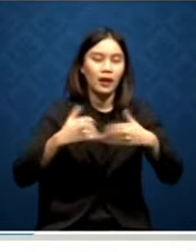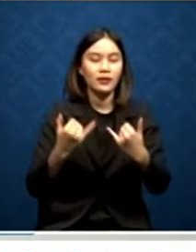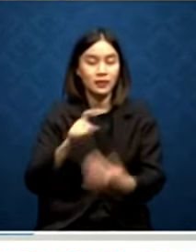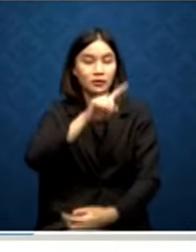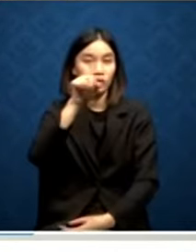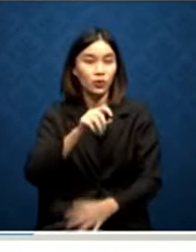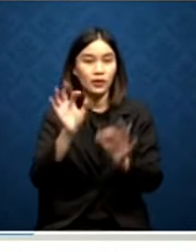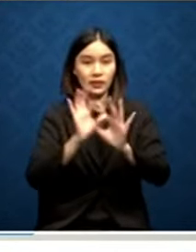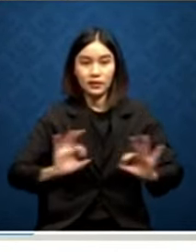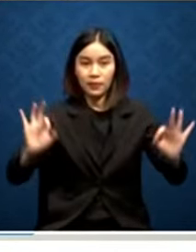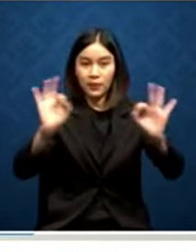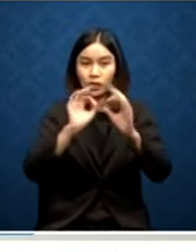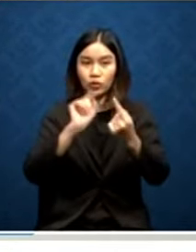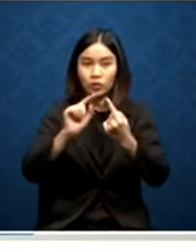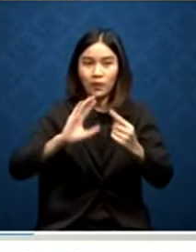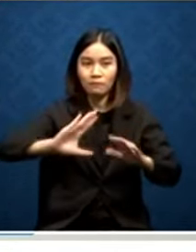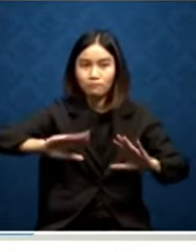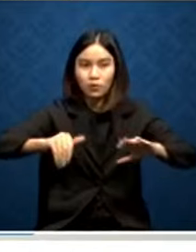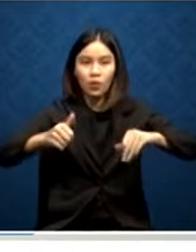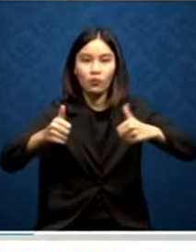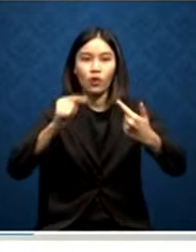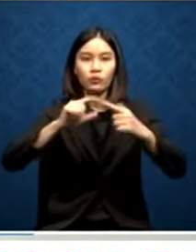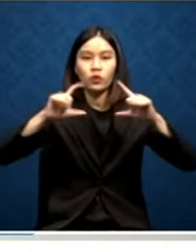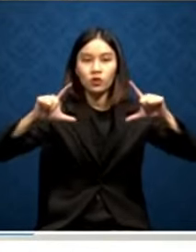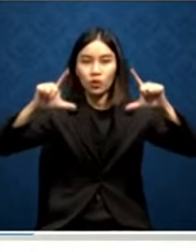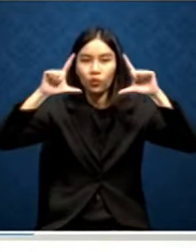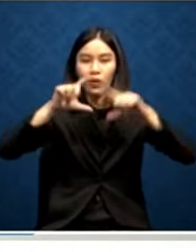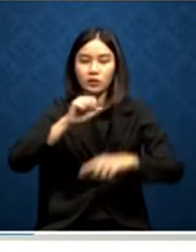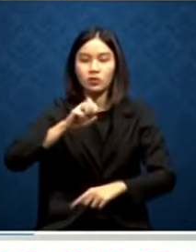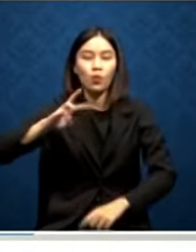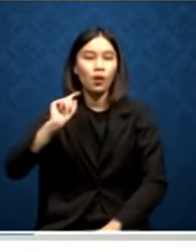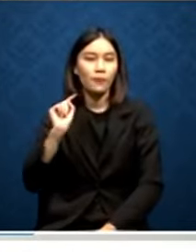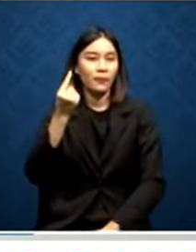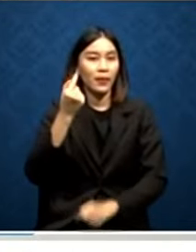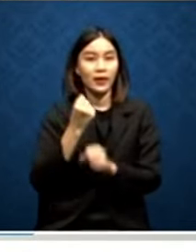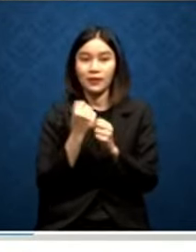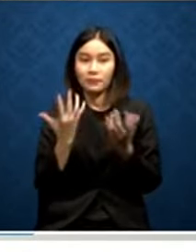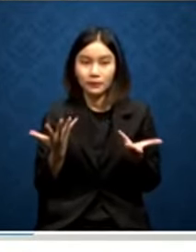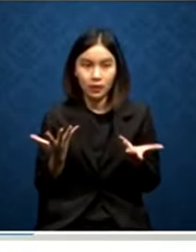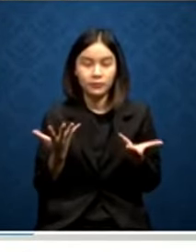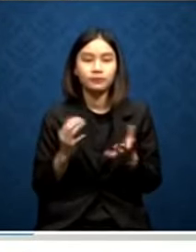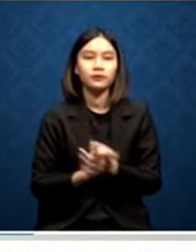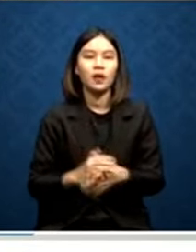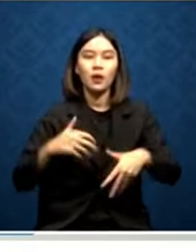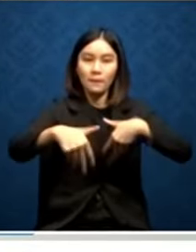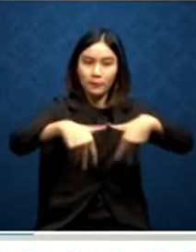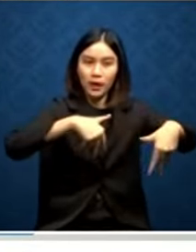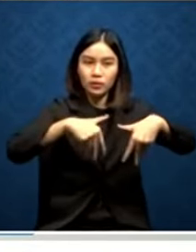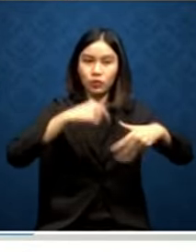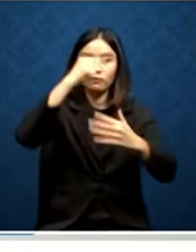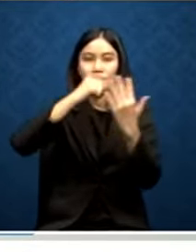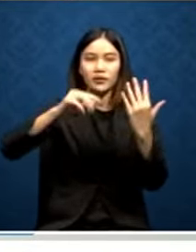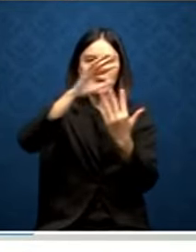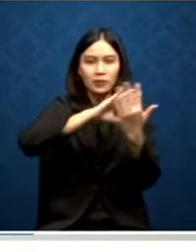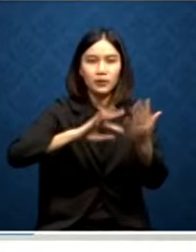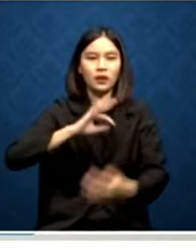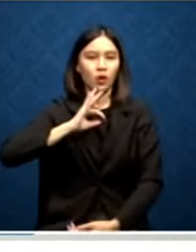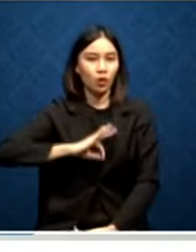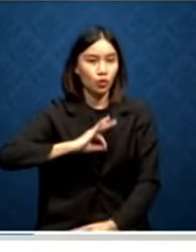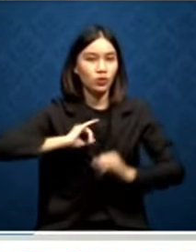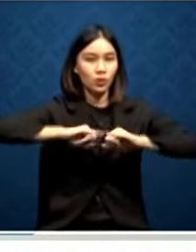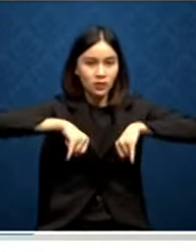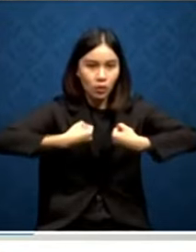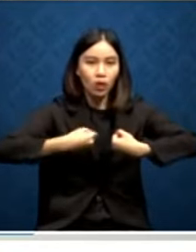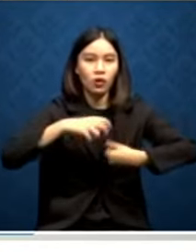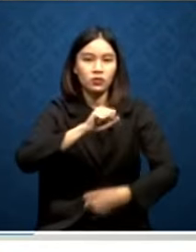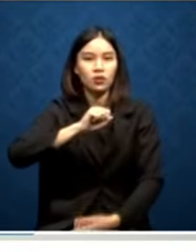คัญว่าเราจะฟื้นฟูภาพลักษณ์ของสว.ยุคใหม่อย่างไรประชาชนทั้งประเทศจะรู้สึกเป็นเจ้าของส